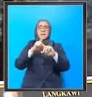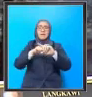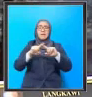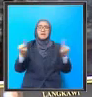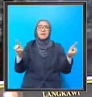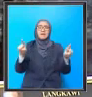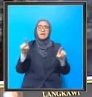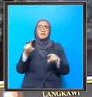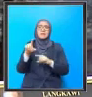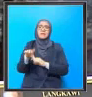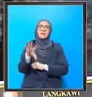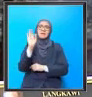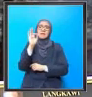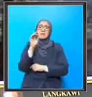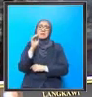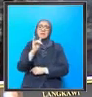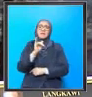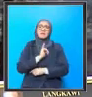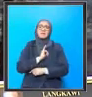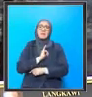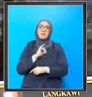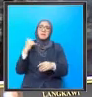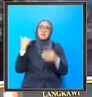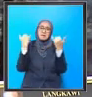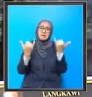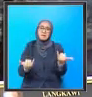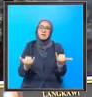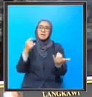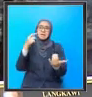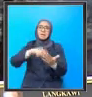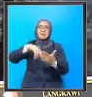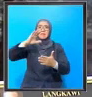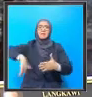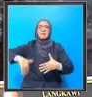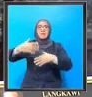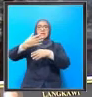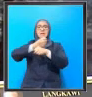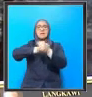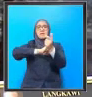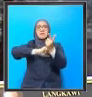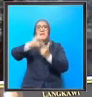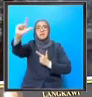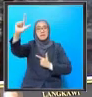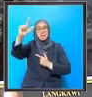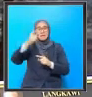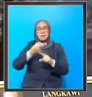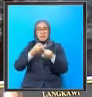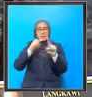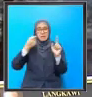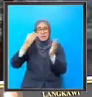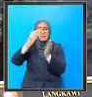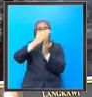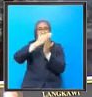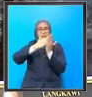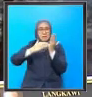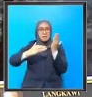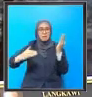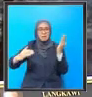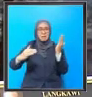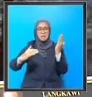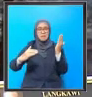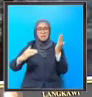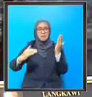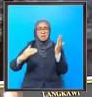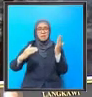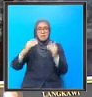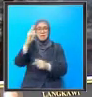sehingga sekali belum dapat kelulusan daripada PH eh foto DP